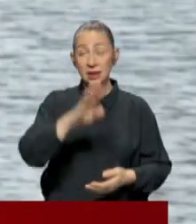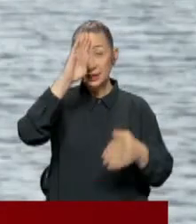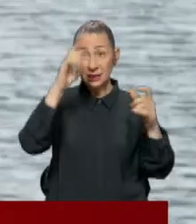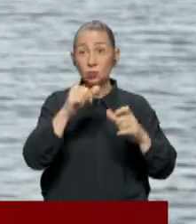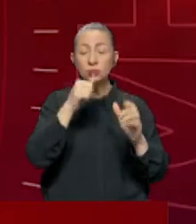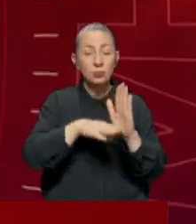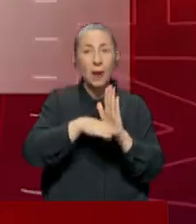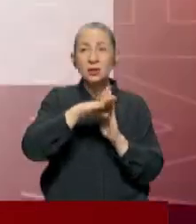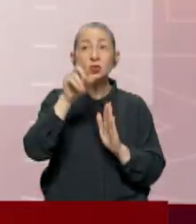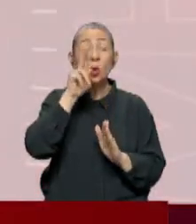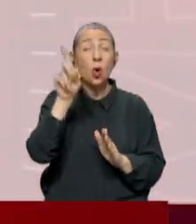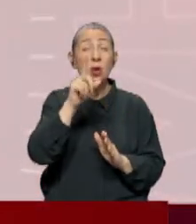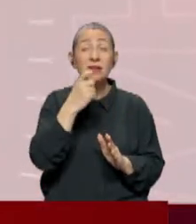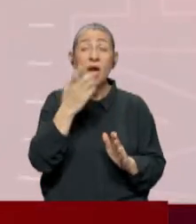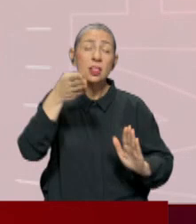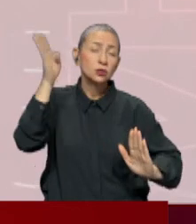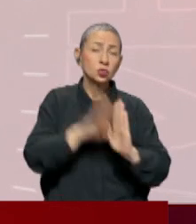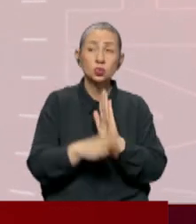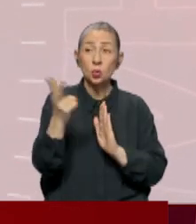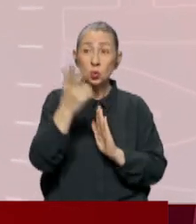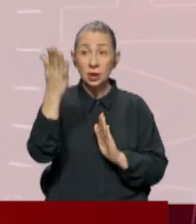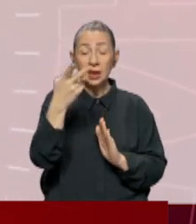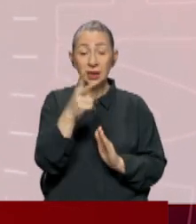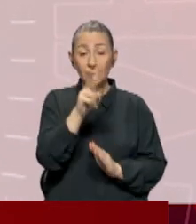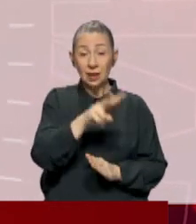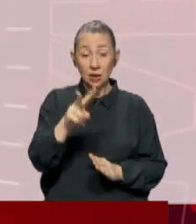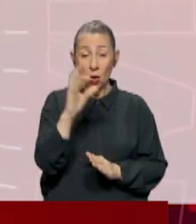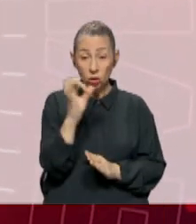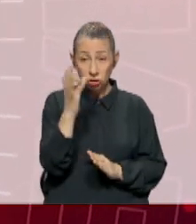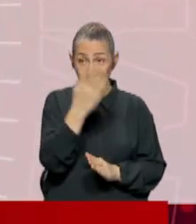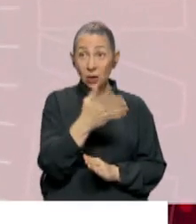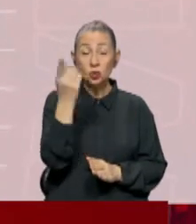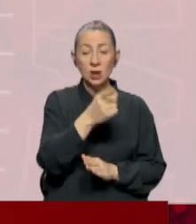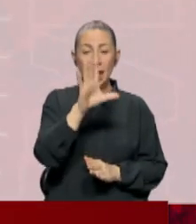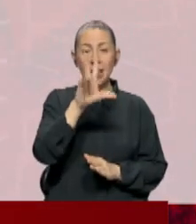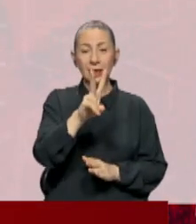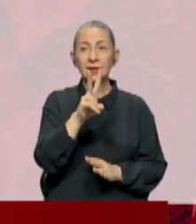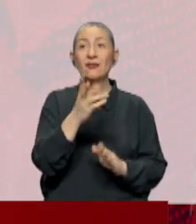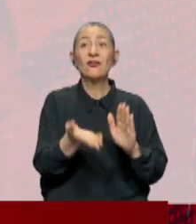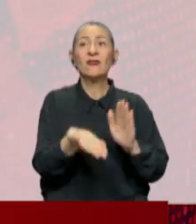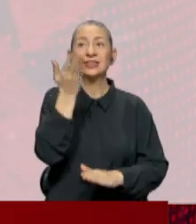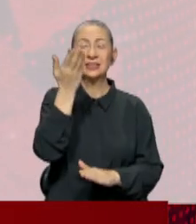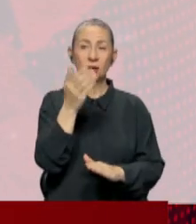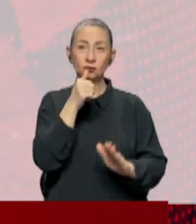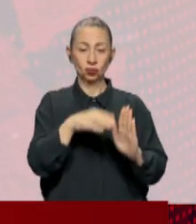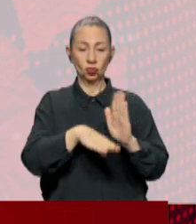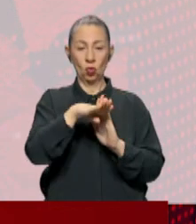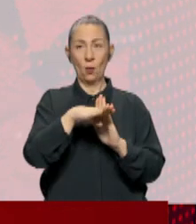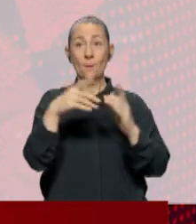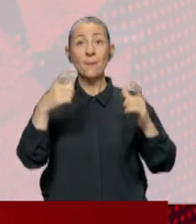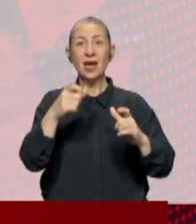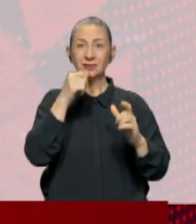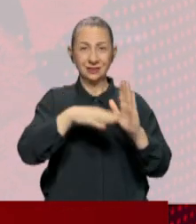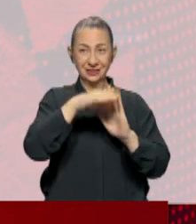İstanbul'da barajlar son 10 yılın en düşük seviyesinde. 2022 Ocak ayında %52'sinden fazlası dolu olan